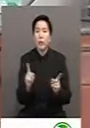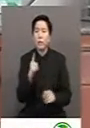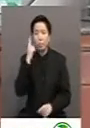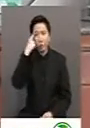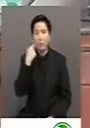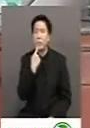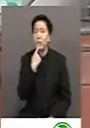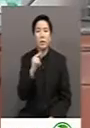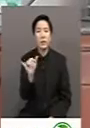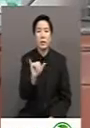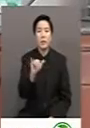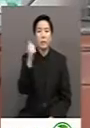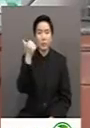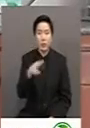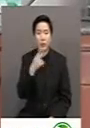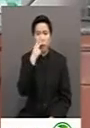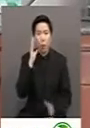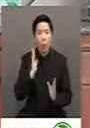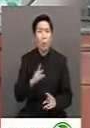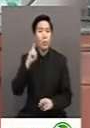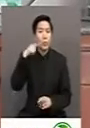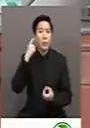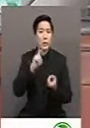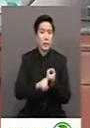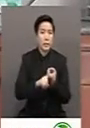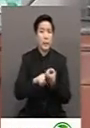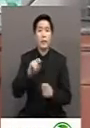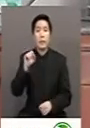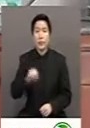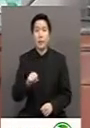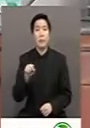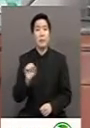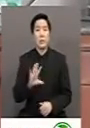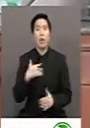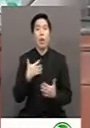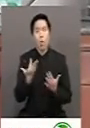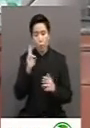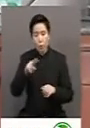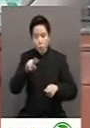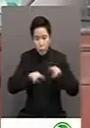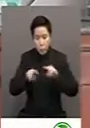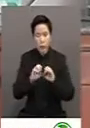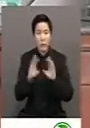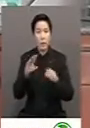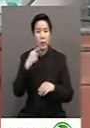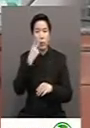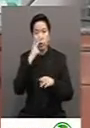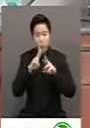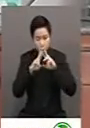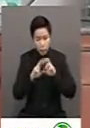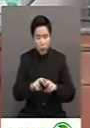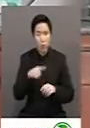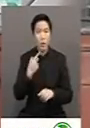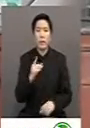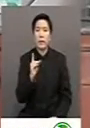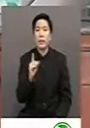ไม่ได้ว่าตอนนี้เป็นศพแบบรัสเซียหรือเปล่าต้องให้หน่วยที่เกี่ยวข้องกับการพิสูจน์นะอาจจะพิสูจน์